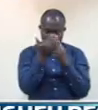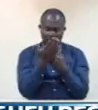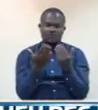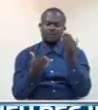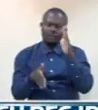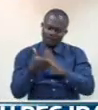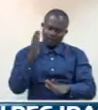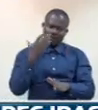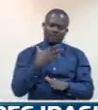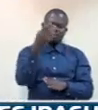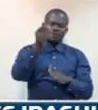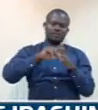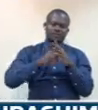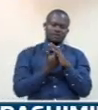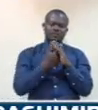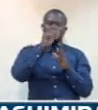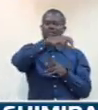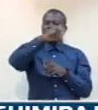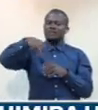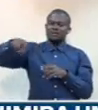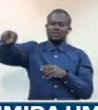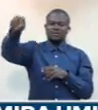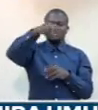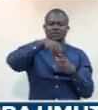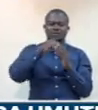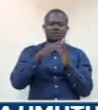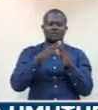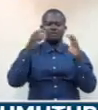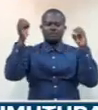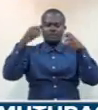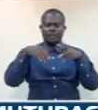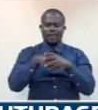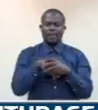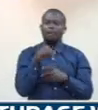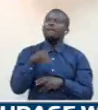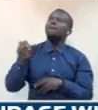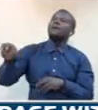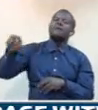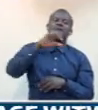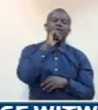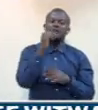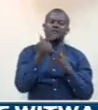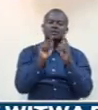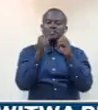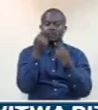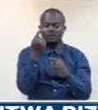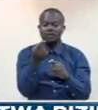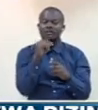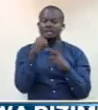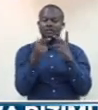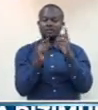nzinduke ntangire ngeza hirya no hino mu bice bitandukanye by'umujyi wa Kigali maze nguruka gusa kandi ntacyo ngiye kureba ntacyo ngiye